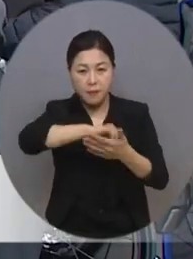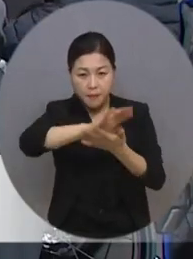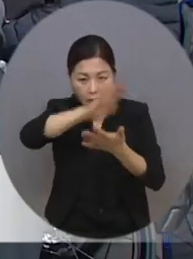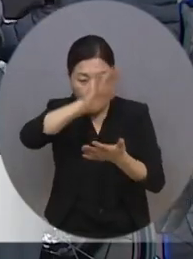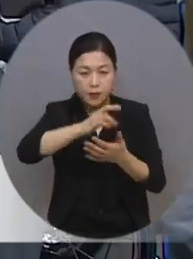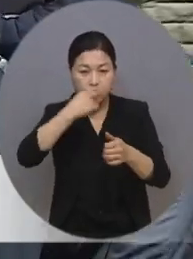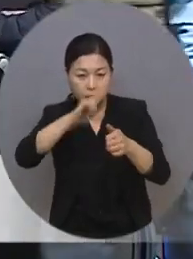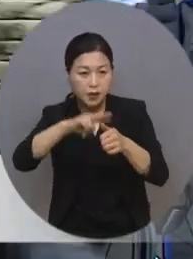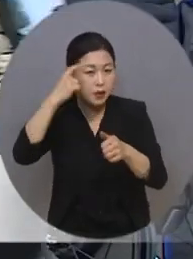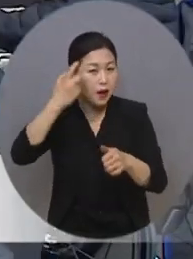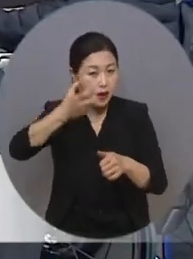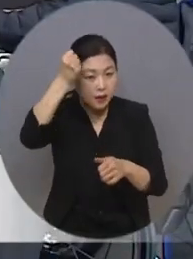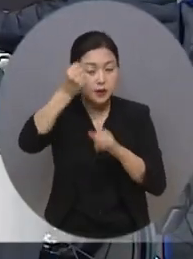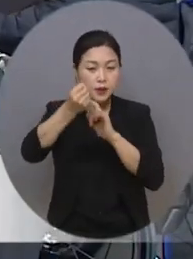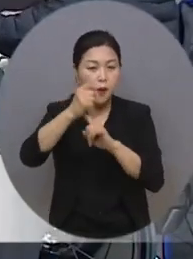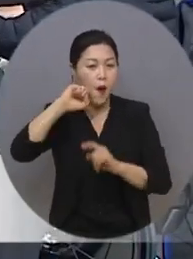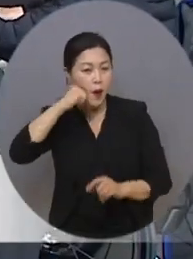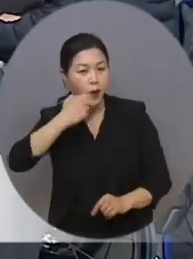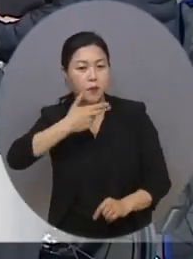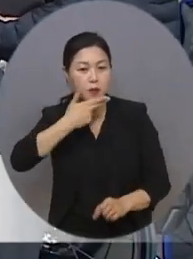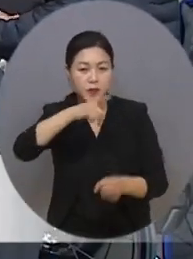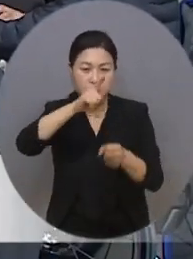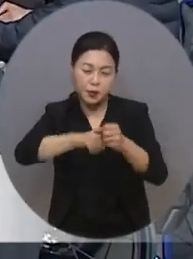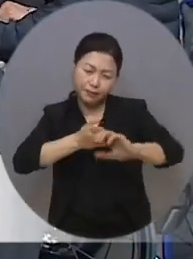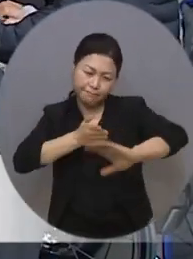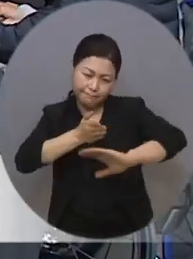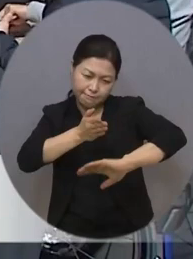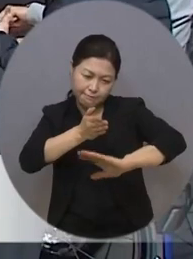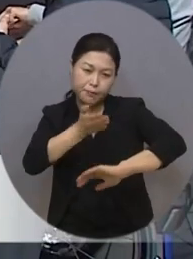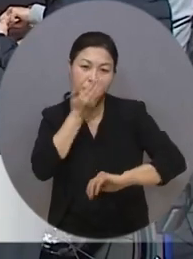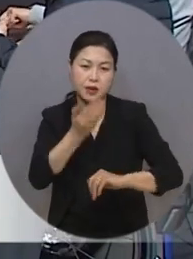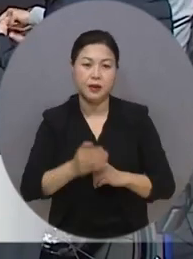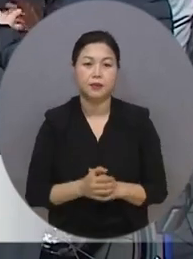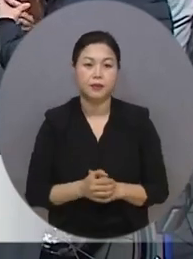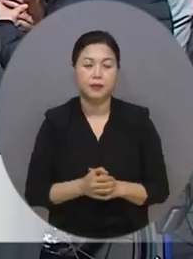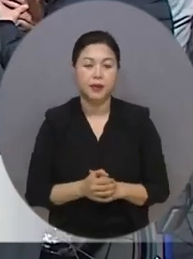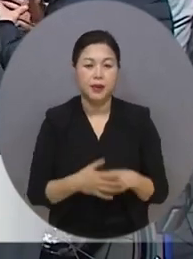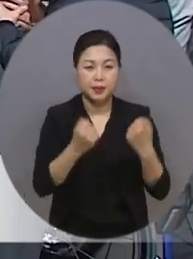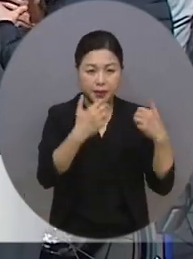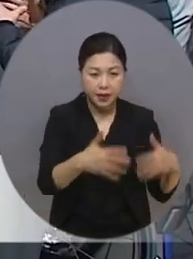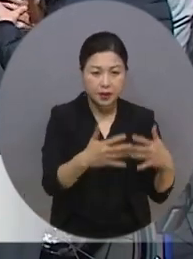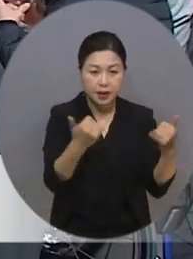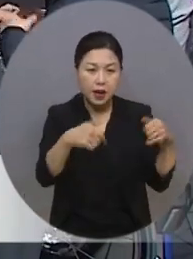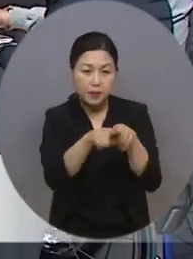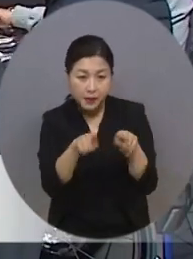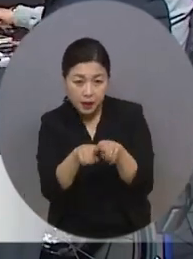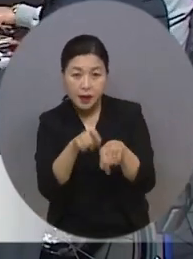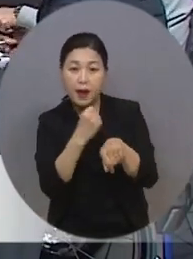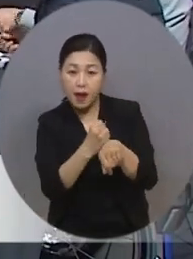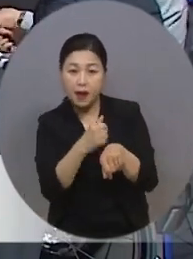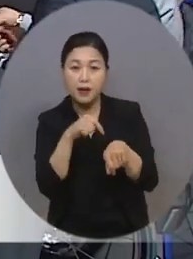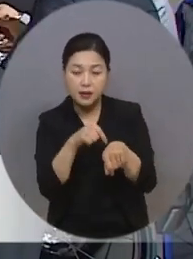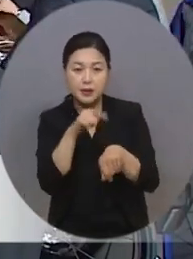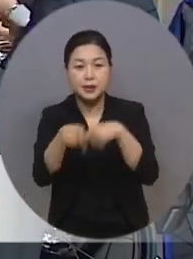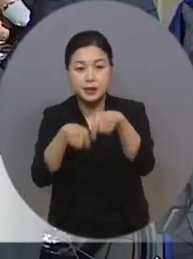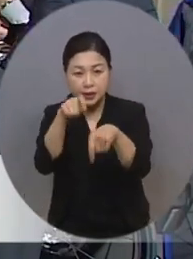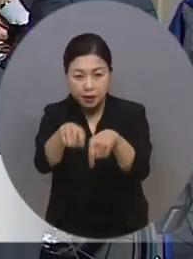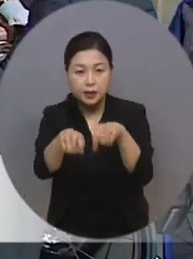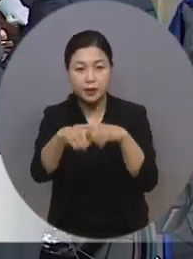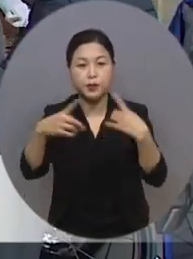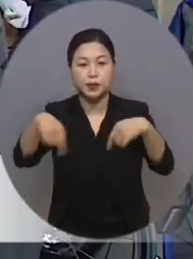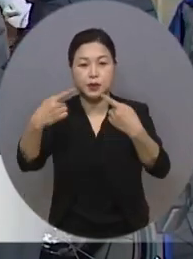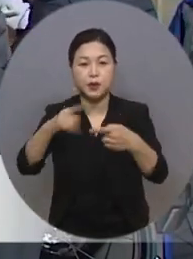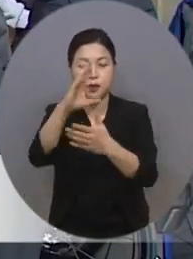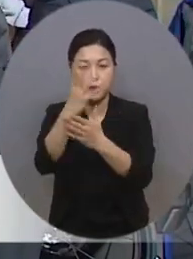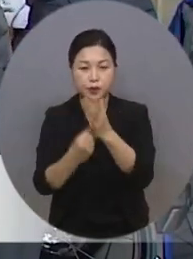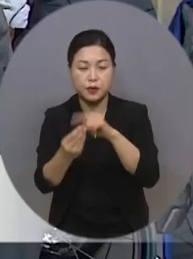난관도 없이 우리 목표를 꾸준하게 이어나갈 것입니다. 약자와 더불어 함께한다는 우리 실천을 우리 휠체어